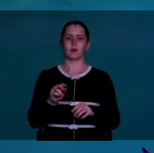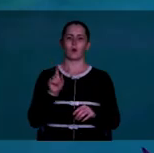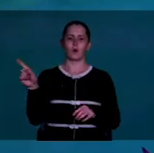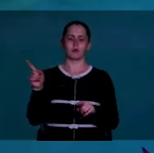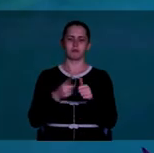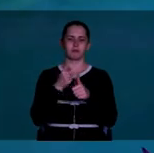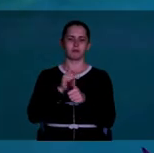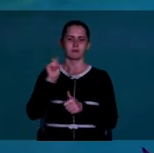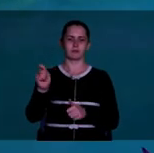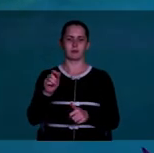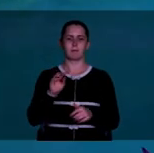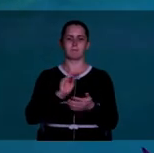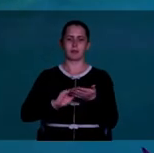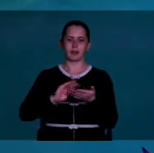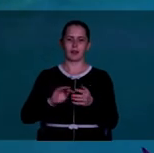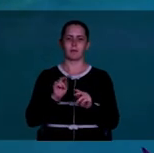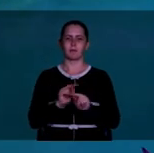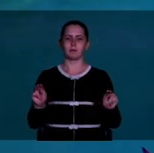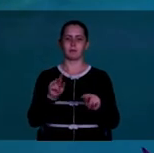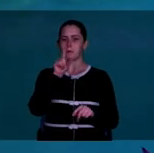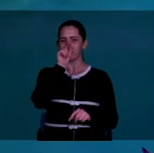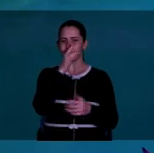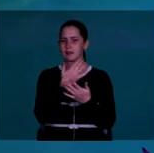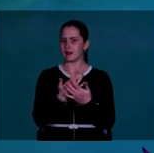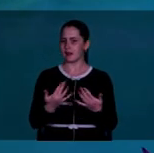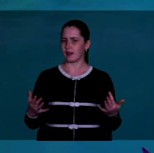Птиц, ребята, на Земле очень много. Они все разные.